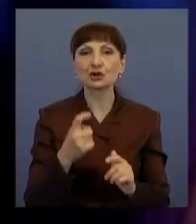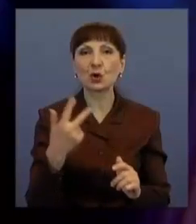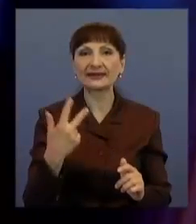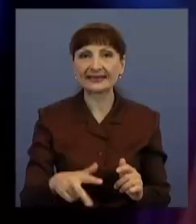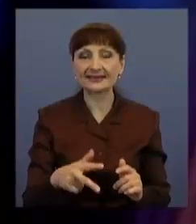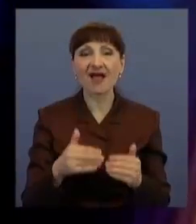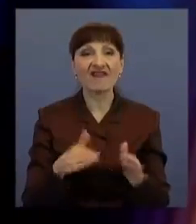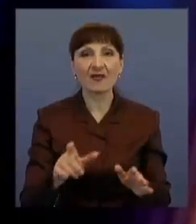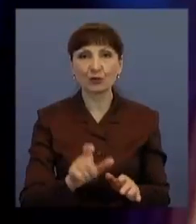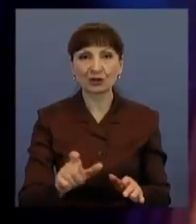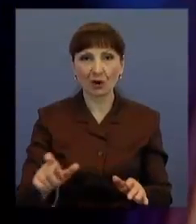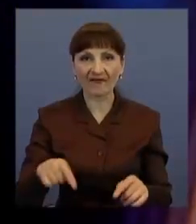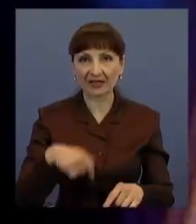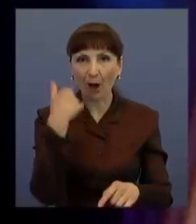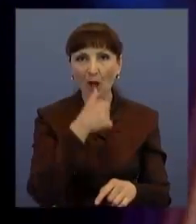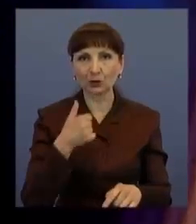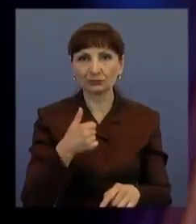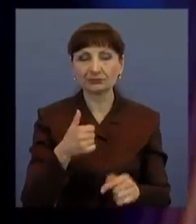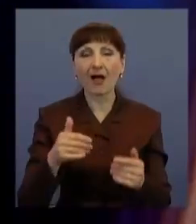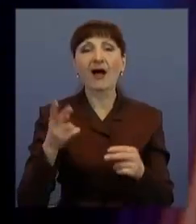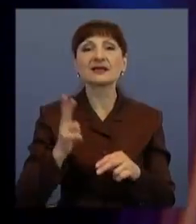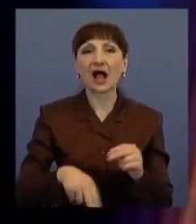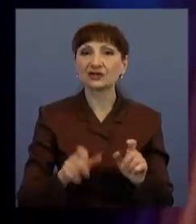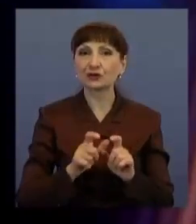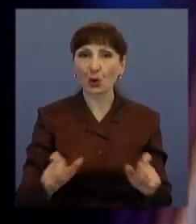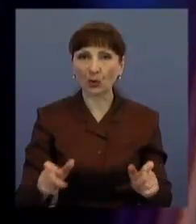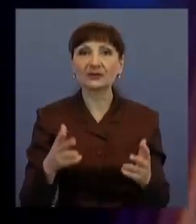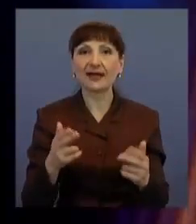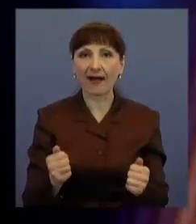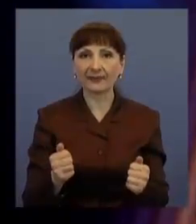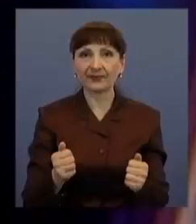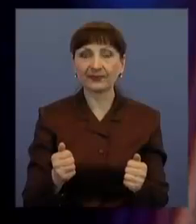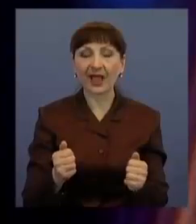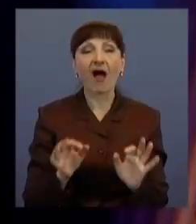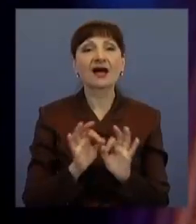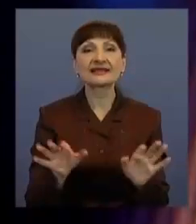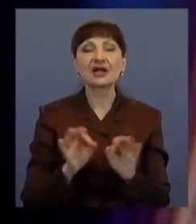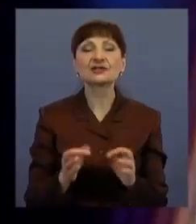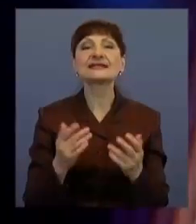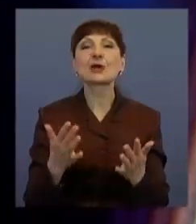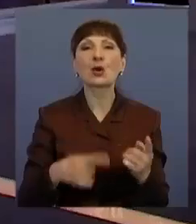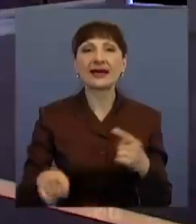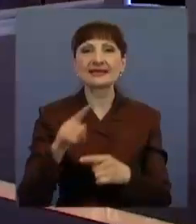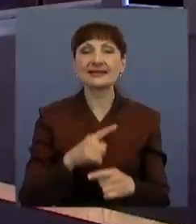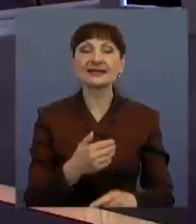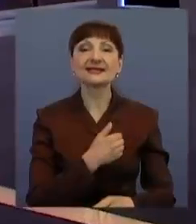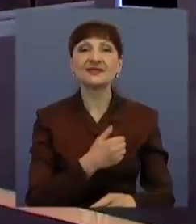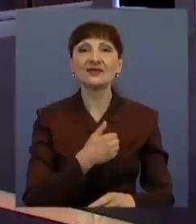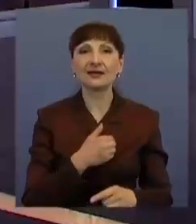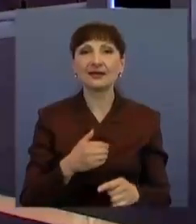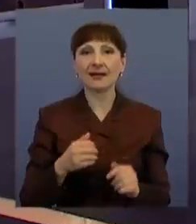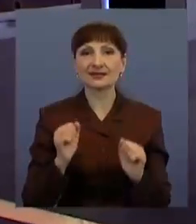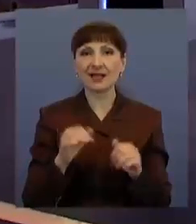9130 выпускников в этом году оканчивают школы. Да. Расскажите, собственно, сколько из них изъявили желание сдавать